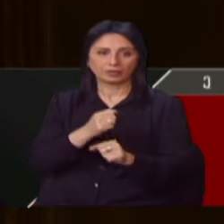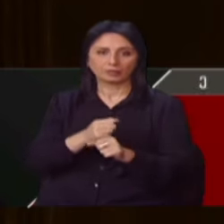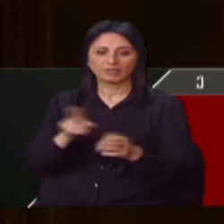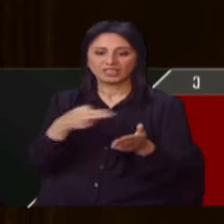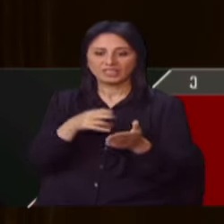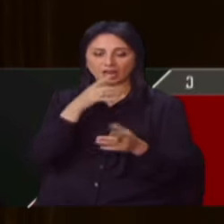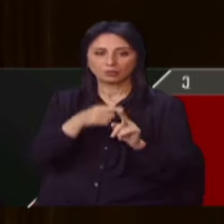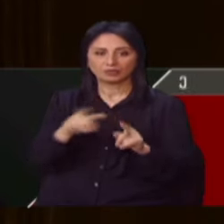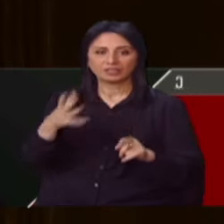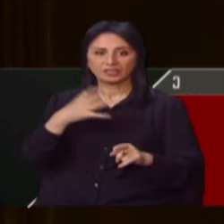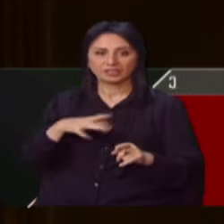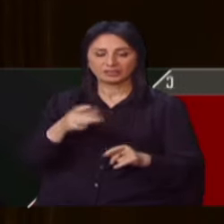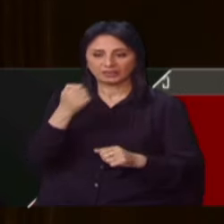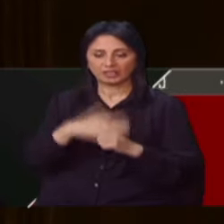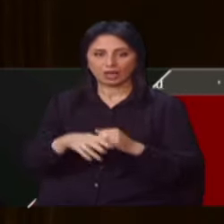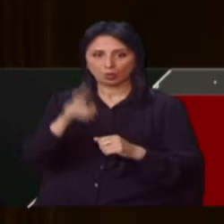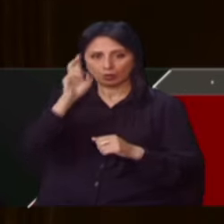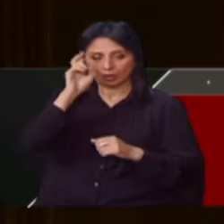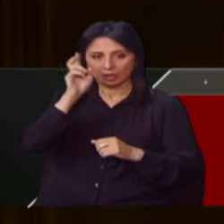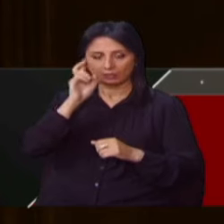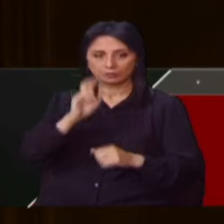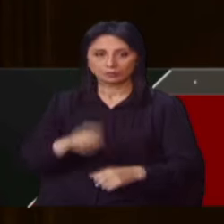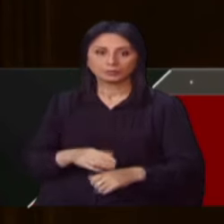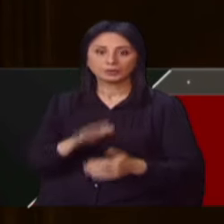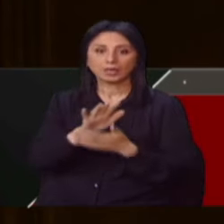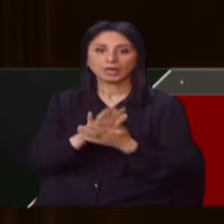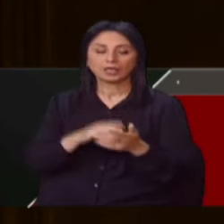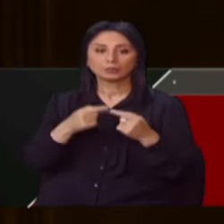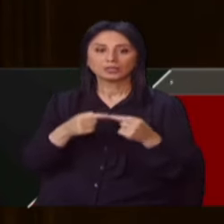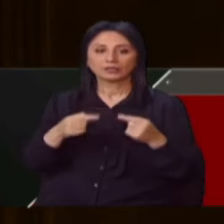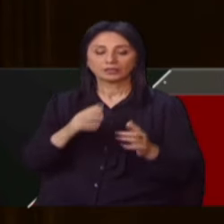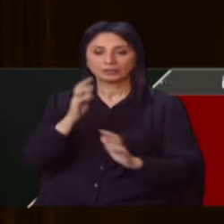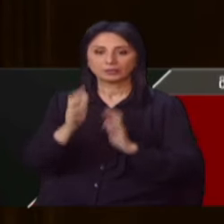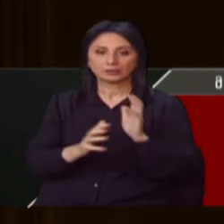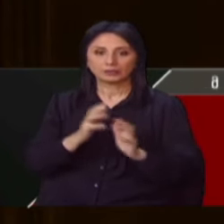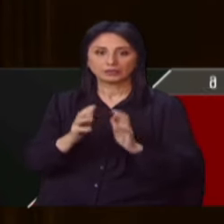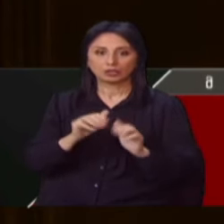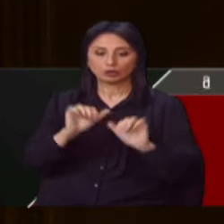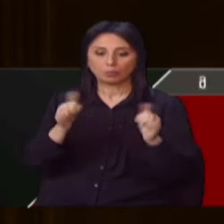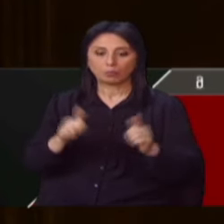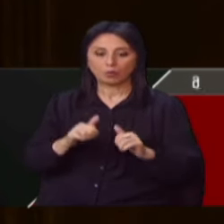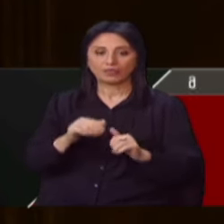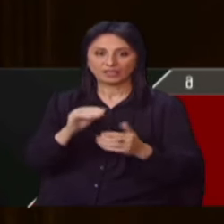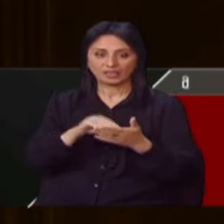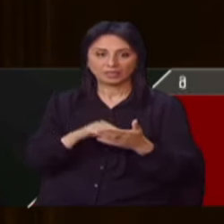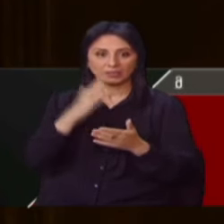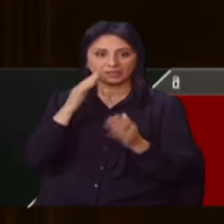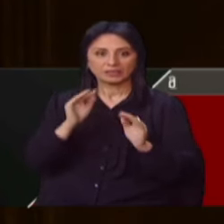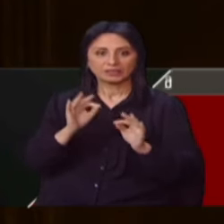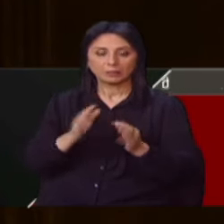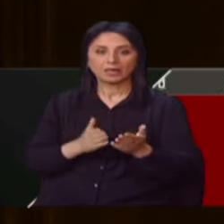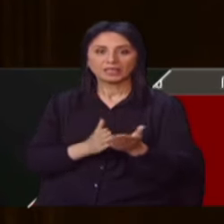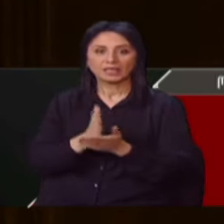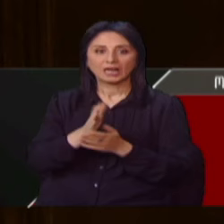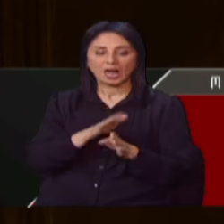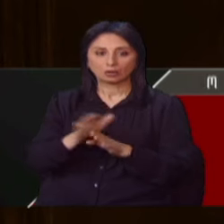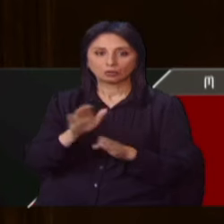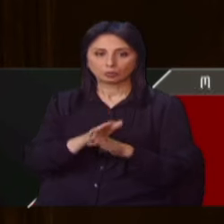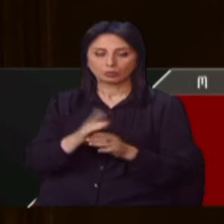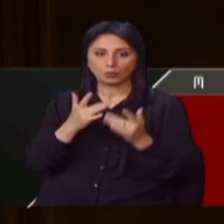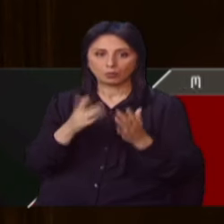საანგარიშო პერიოდში საქართველოს ცენტრალური ხელისუფლება განაგზავდა სხვადასხვა საერთაშორისო ფორმატში დანაშაულთა მიმართ სამართლის აღსრულების